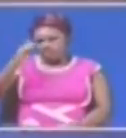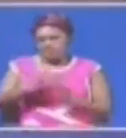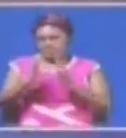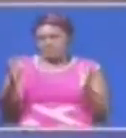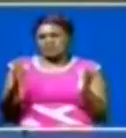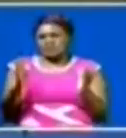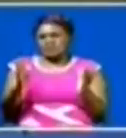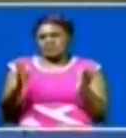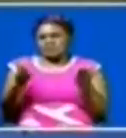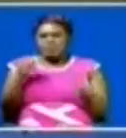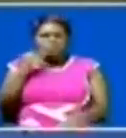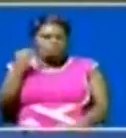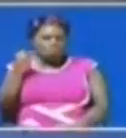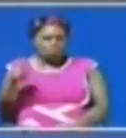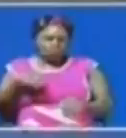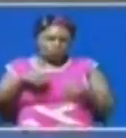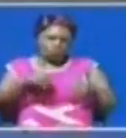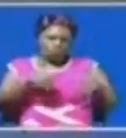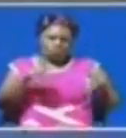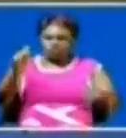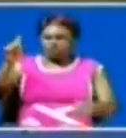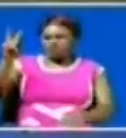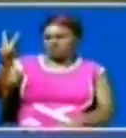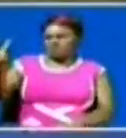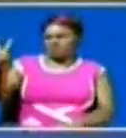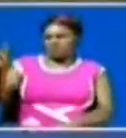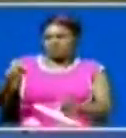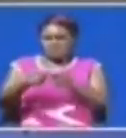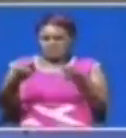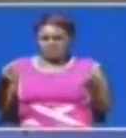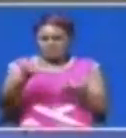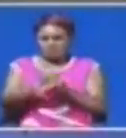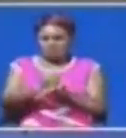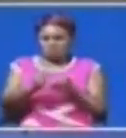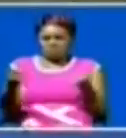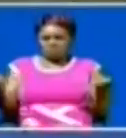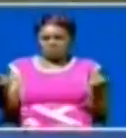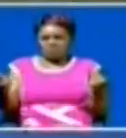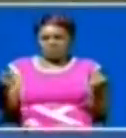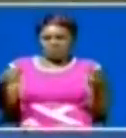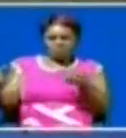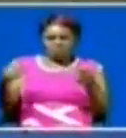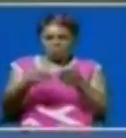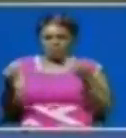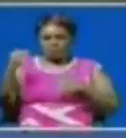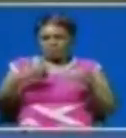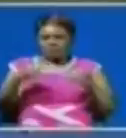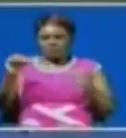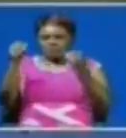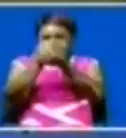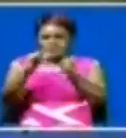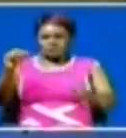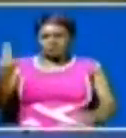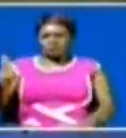hata kama uko hapa nyumbani unafuatilia sana runinga, unasoma sana gazeti, vita dhidi ya ufisadi. Rais Uhuru Kenyatta